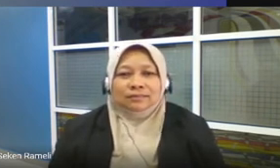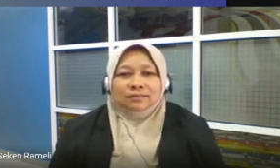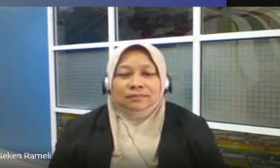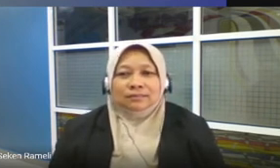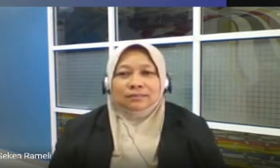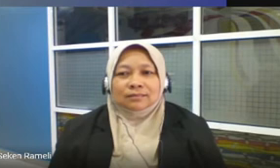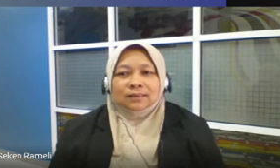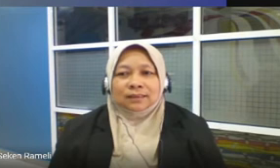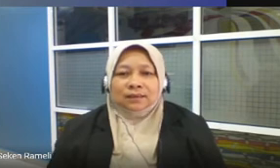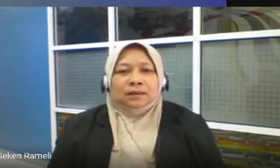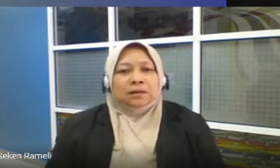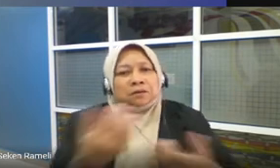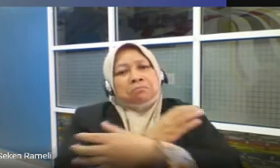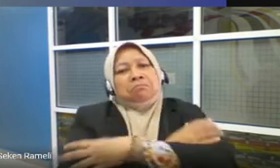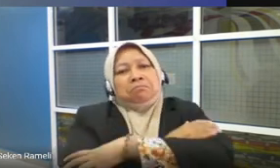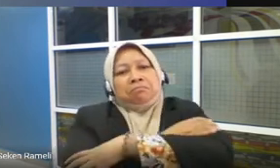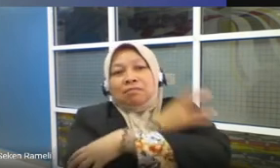berpeluk tubuh.